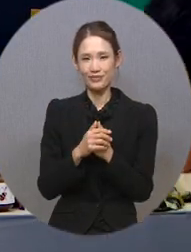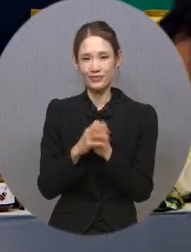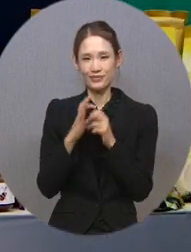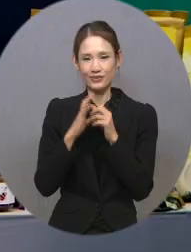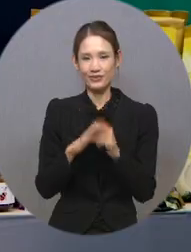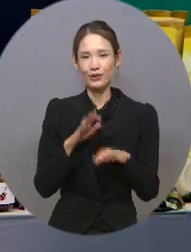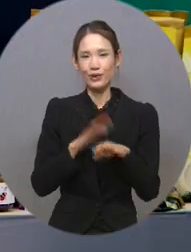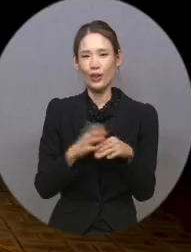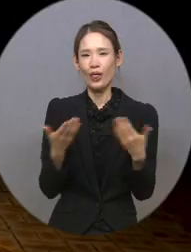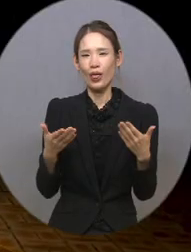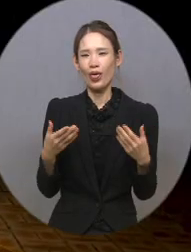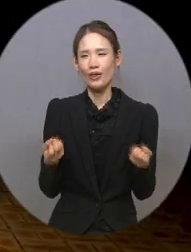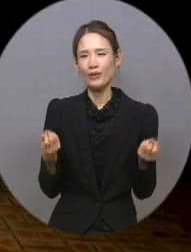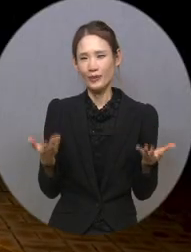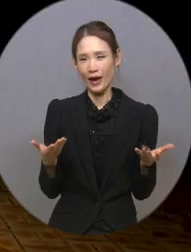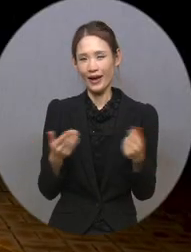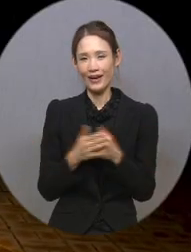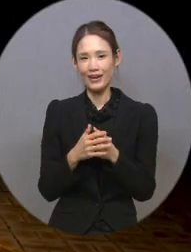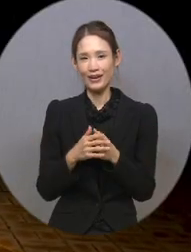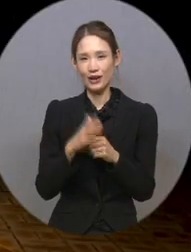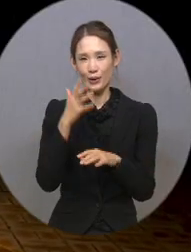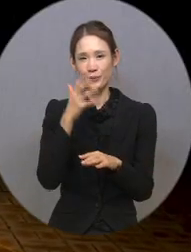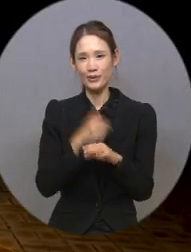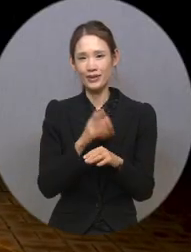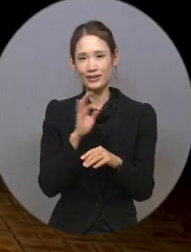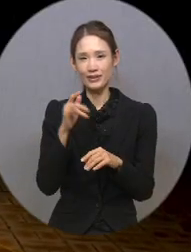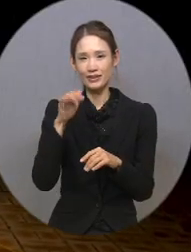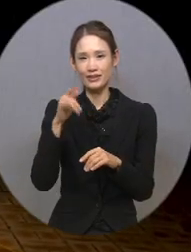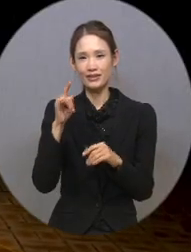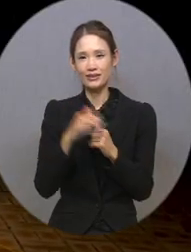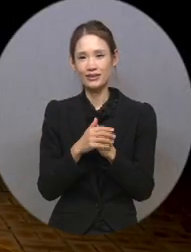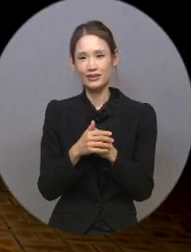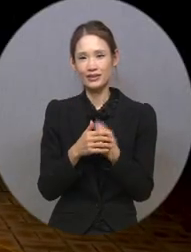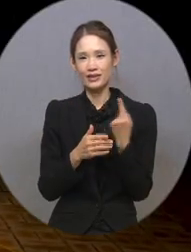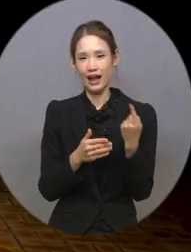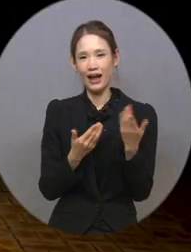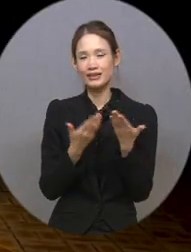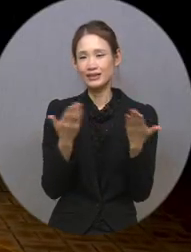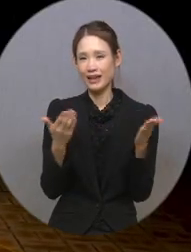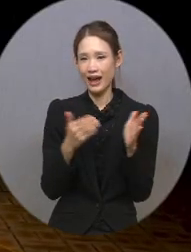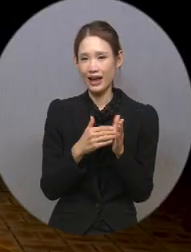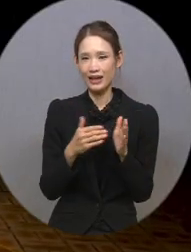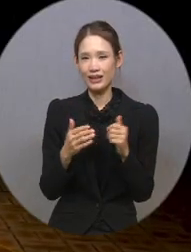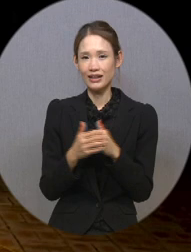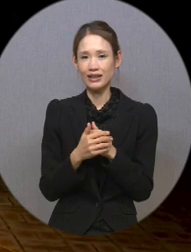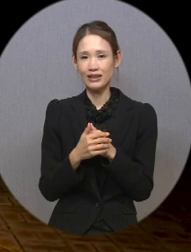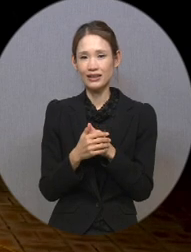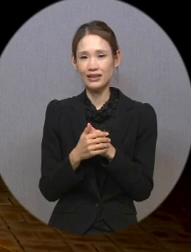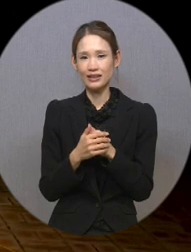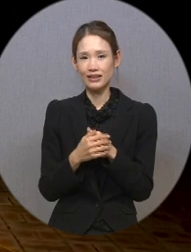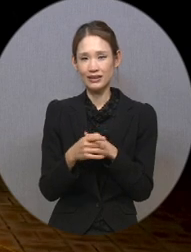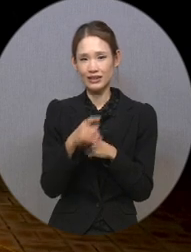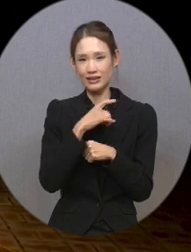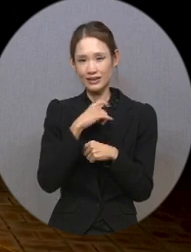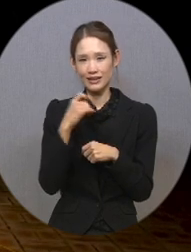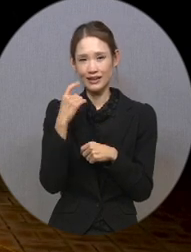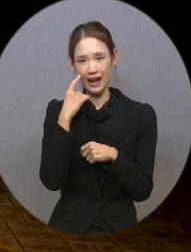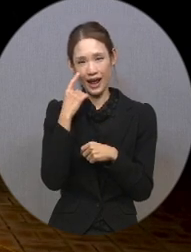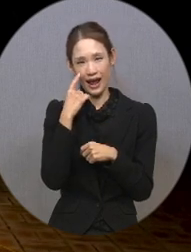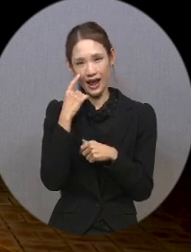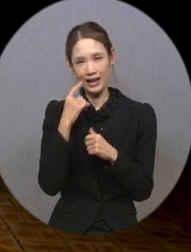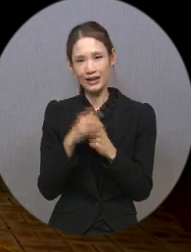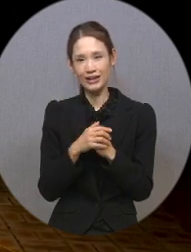손이 허전했거든요. 마지막은 무화과 양갱 즙 하나 딱 들고서요. 네. 아주 만나기 CF처럼 한번 표정 한번